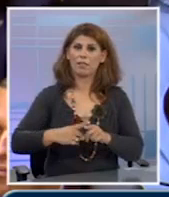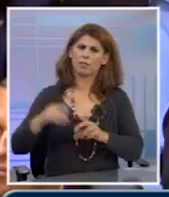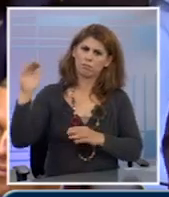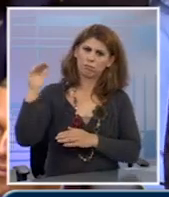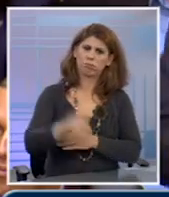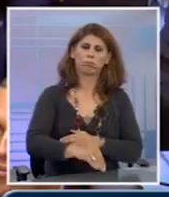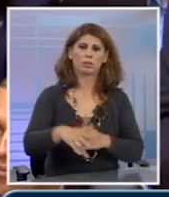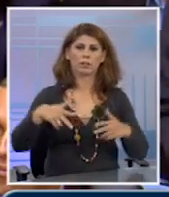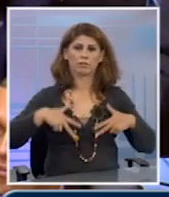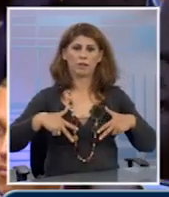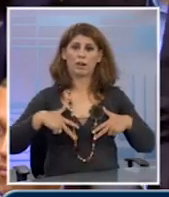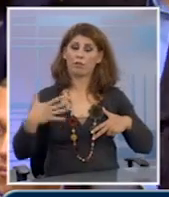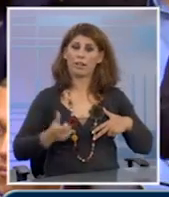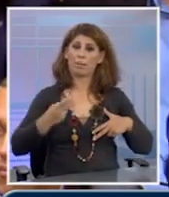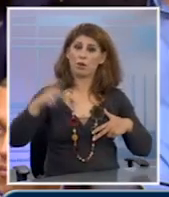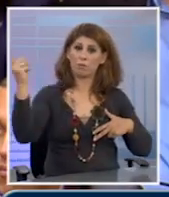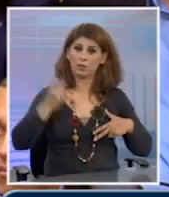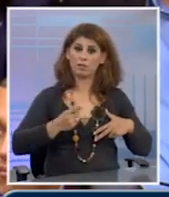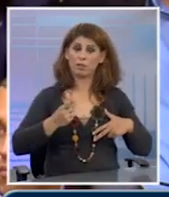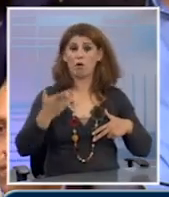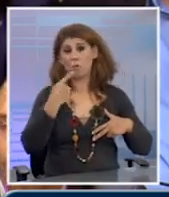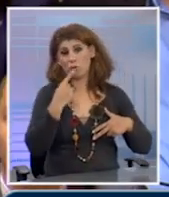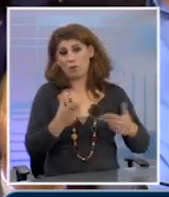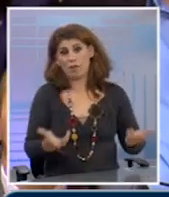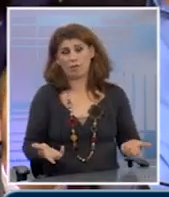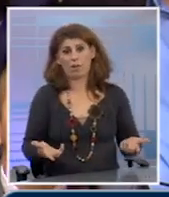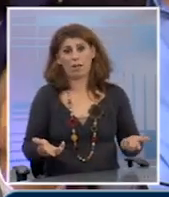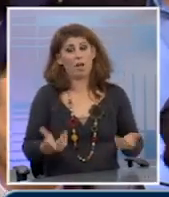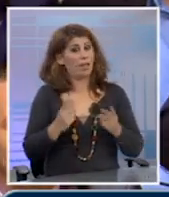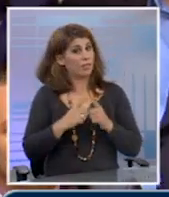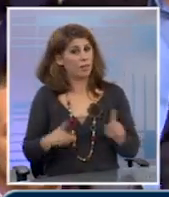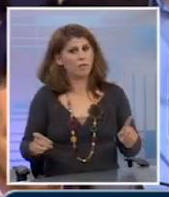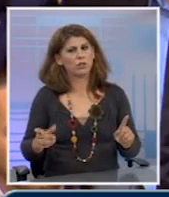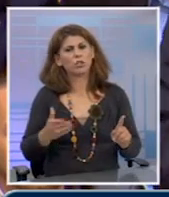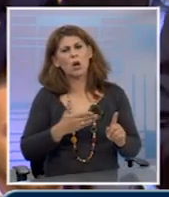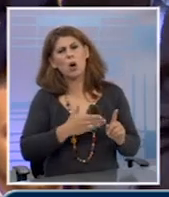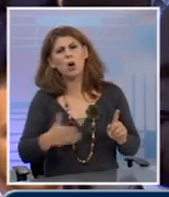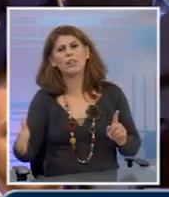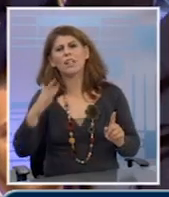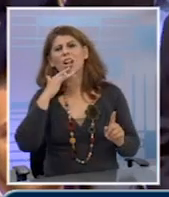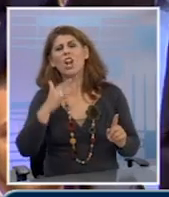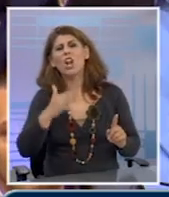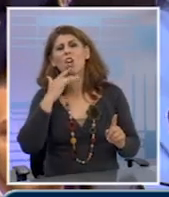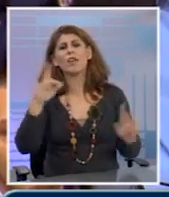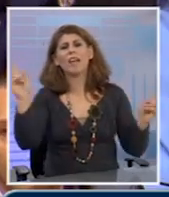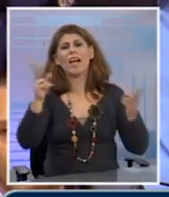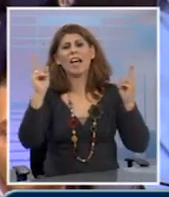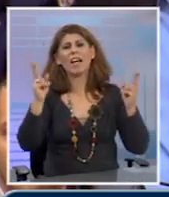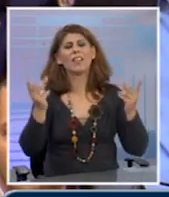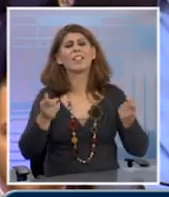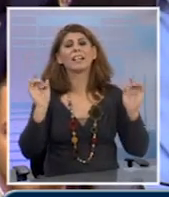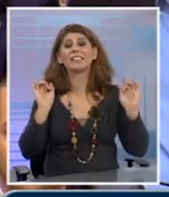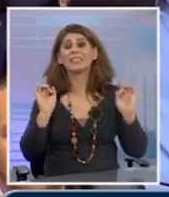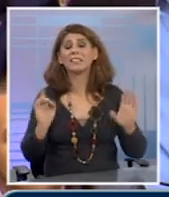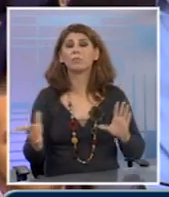την κυβέρνηση αφού θα πάρετε την πλειοψηφία από ός ισχυρίζεστε αλλιώς όλα τ άλλα είναι λόγια του αέρα και δεν θα θα κάνετε